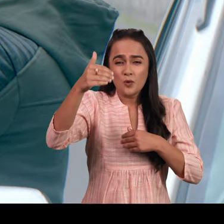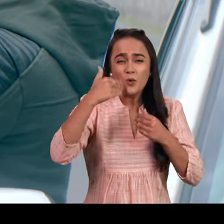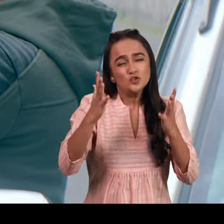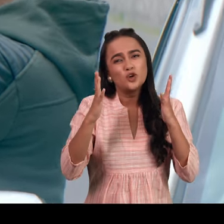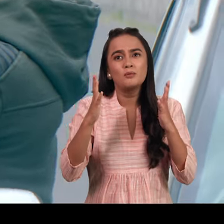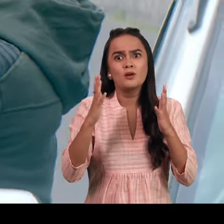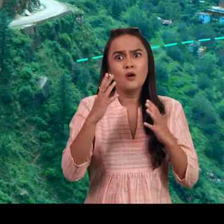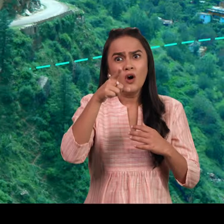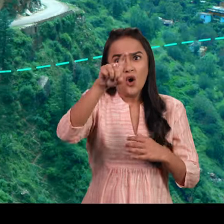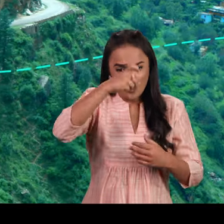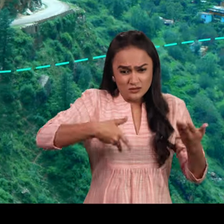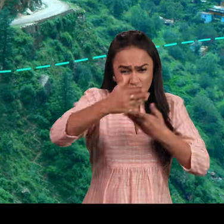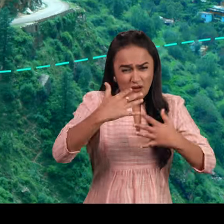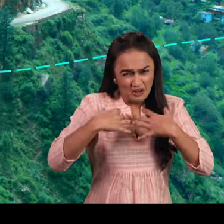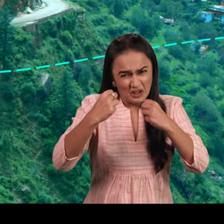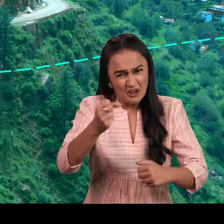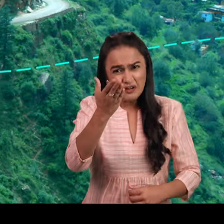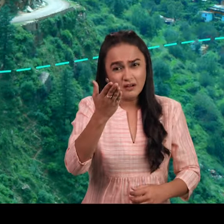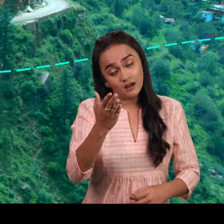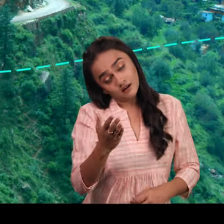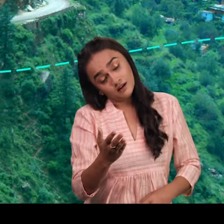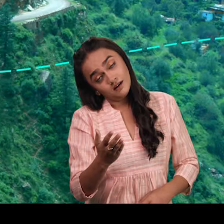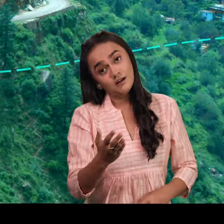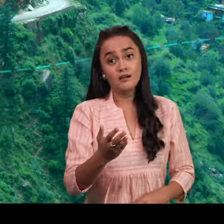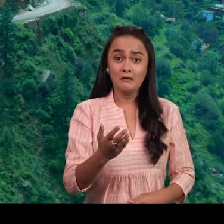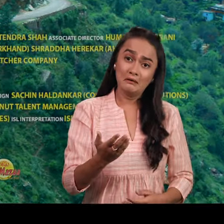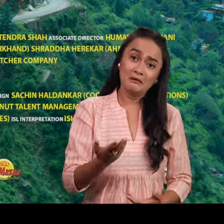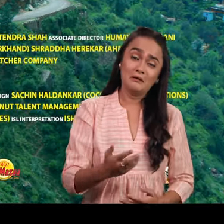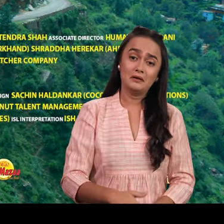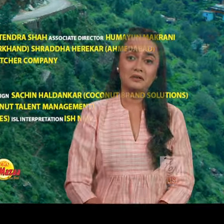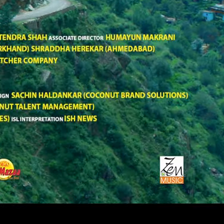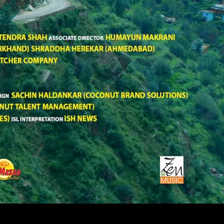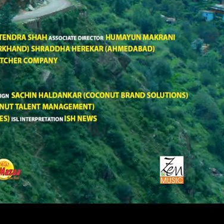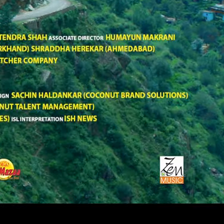વધારે ગુજરાતી ટુરિસ્ટ આવે છે એટલે તમે ગુજરાતીઓને લૂંટો છો? હા.